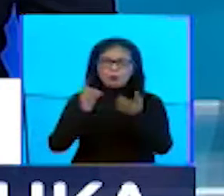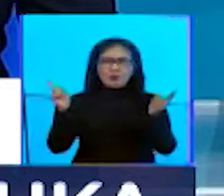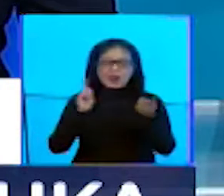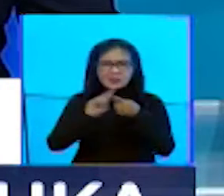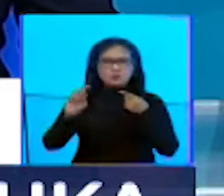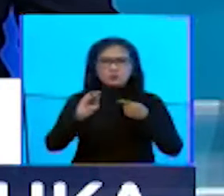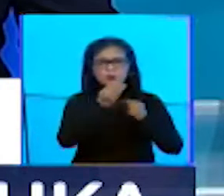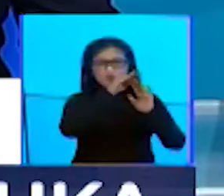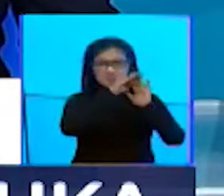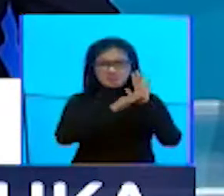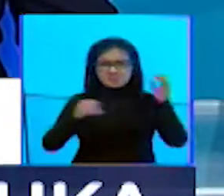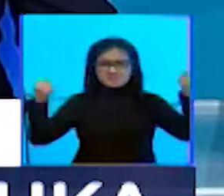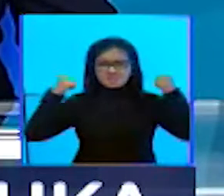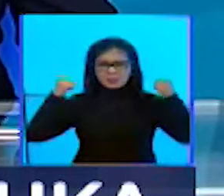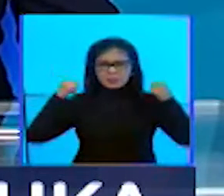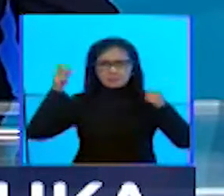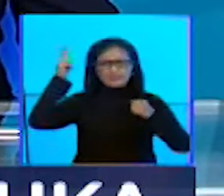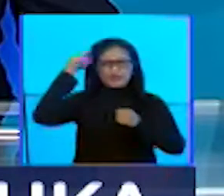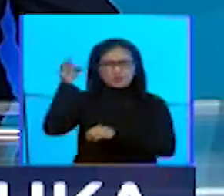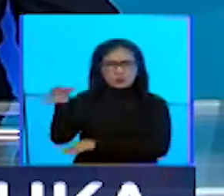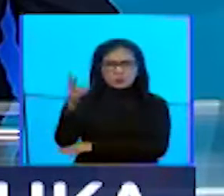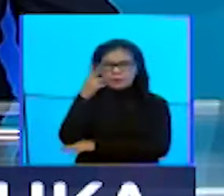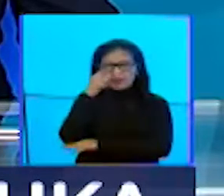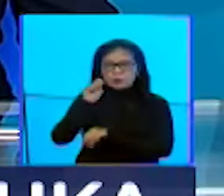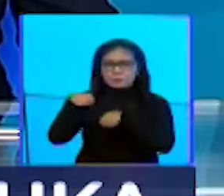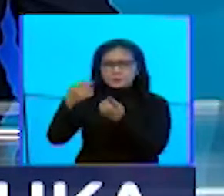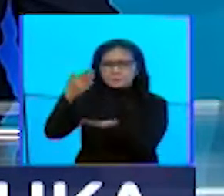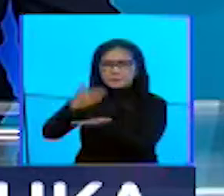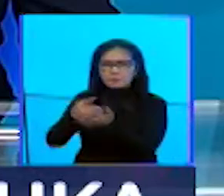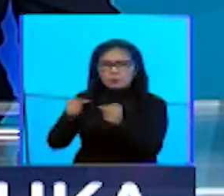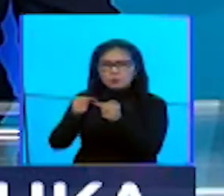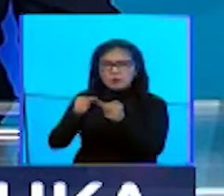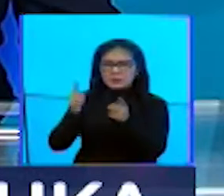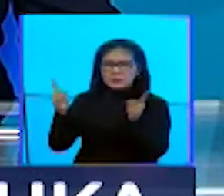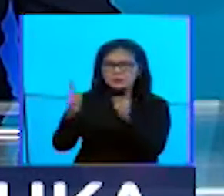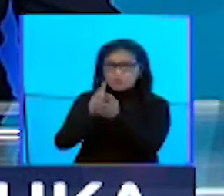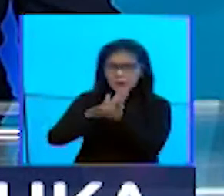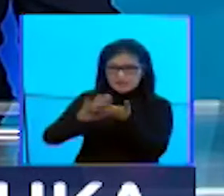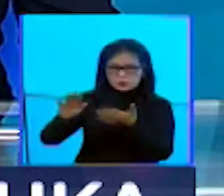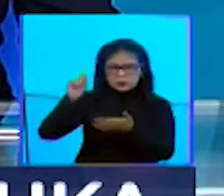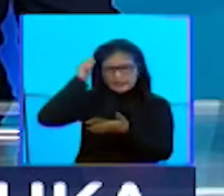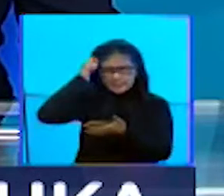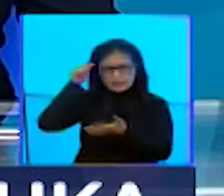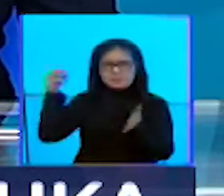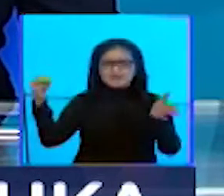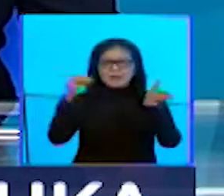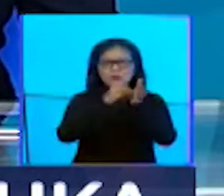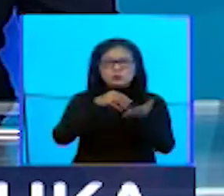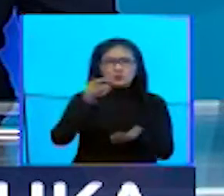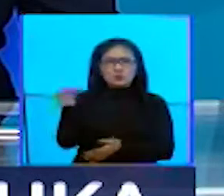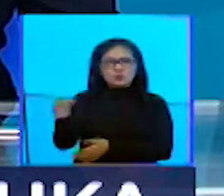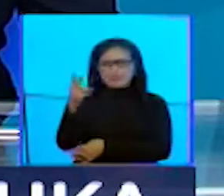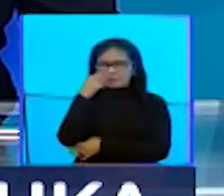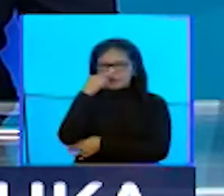Namun Pemkot Bandung belum memberikan keputusan terkait sekolah tatap muka mengingat status Kota Bandung masih dalam zona oranye atau